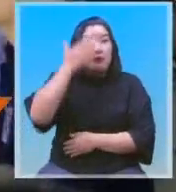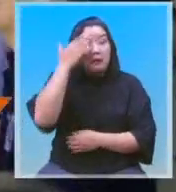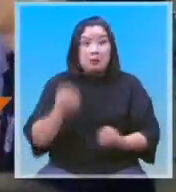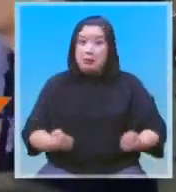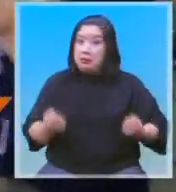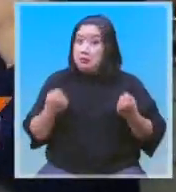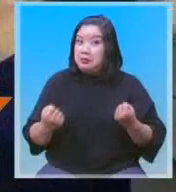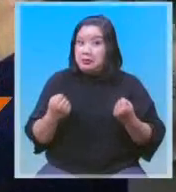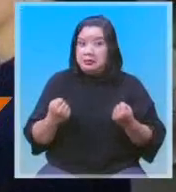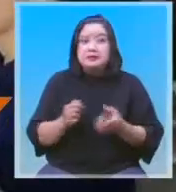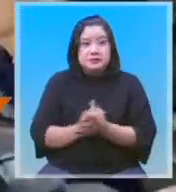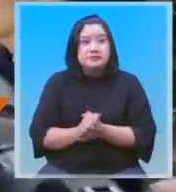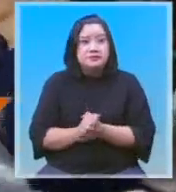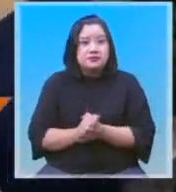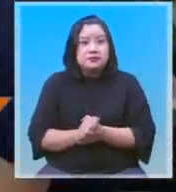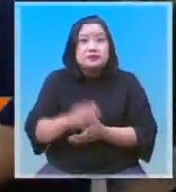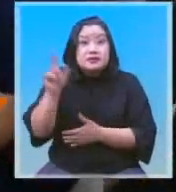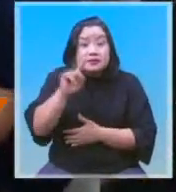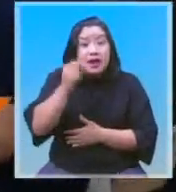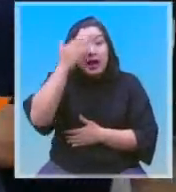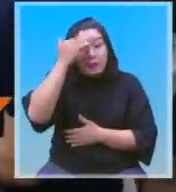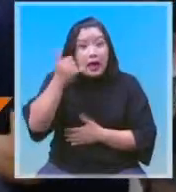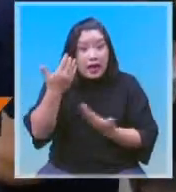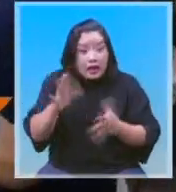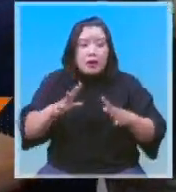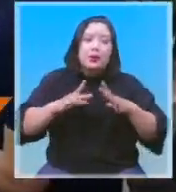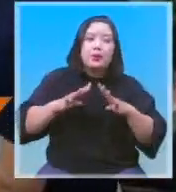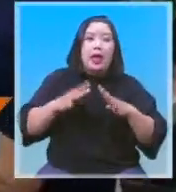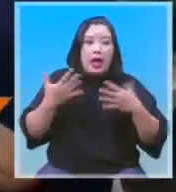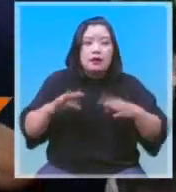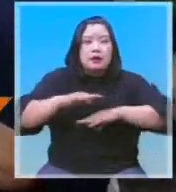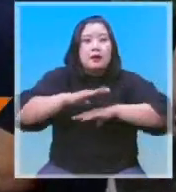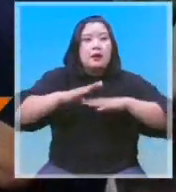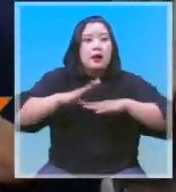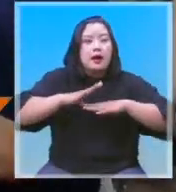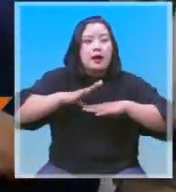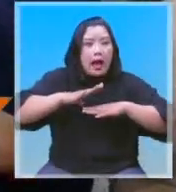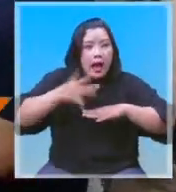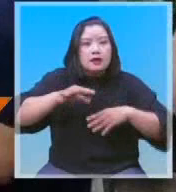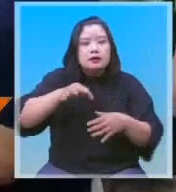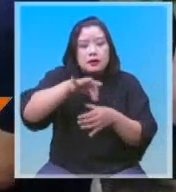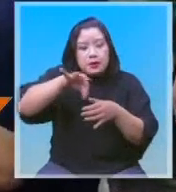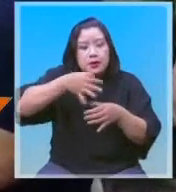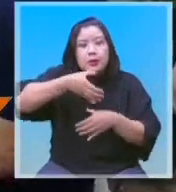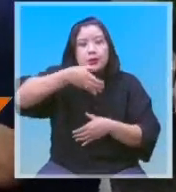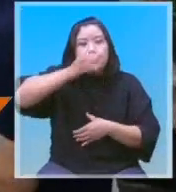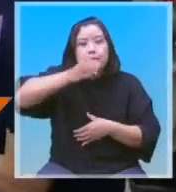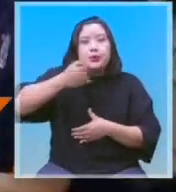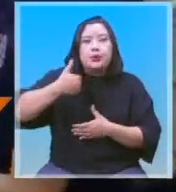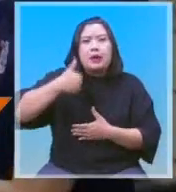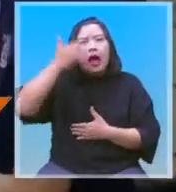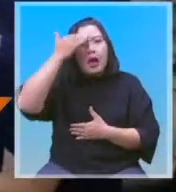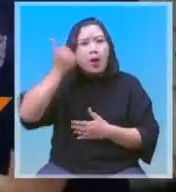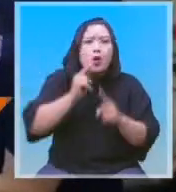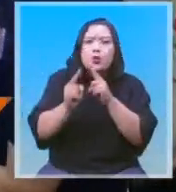ช่วงนี ้ครับนี่นอกจากรำไทยแกงแล้วมาจิบน้ำชาทานไข่ต้มตั้งวงสนทนาการเมืองกับผู้ที่มาออก